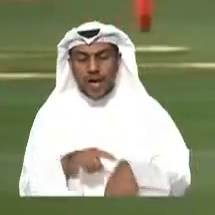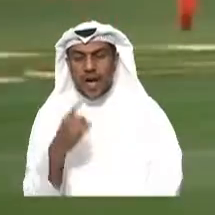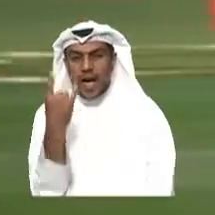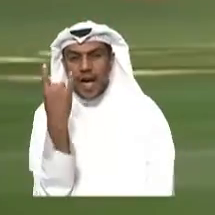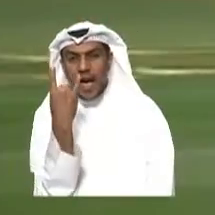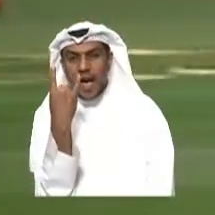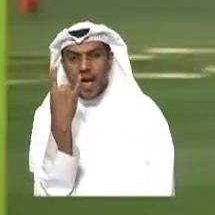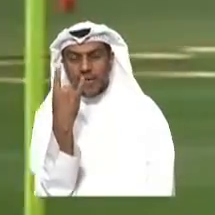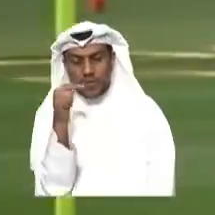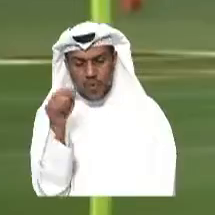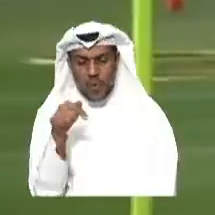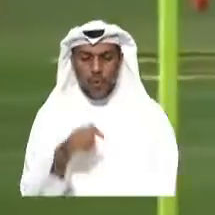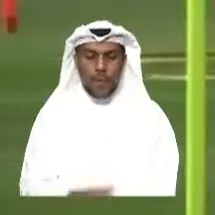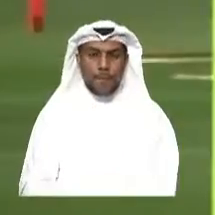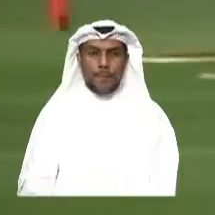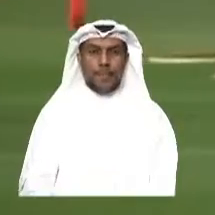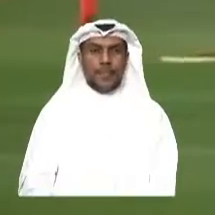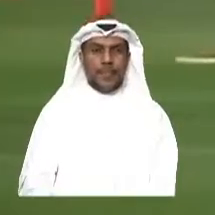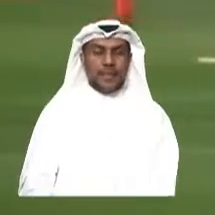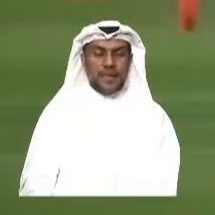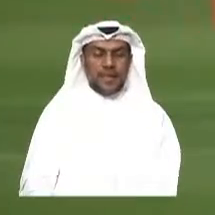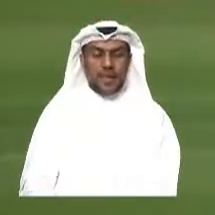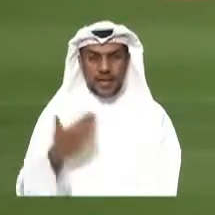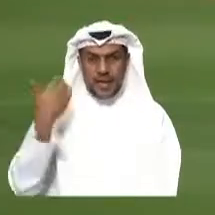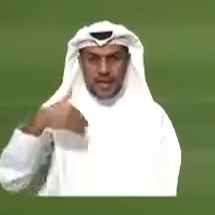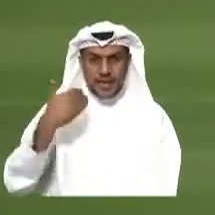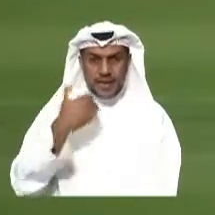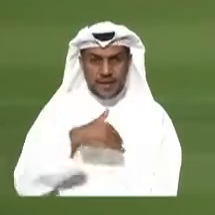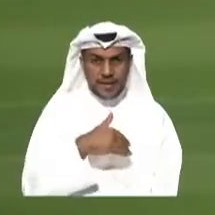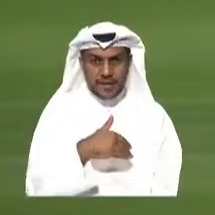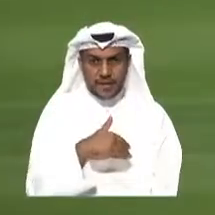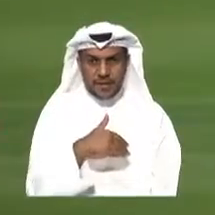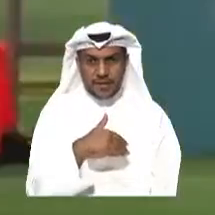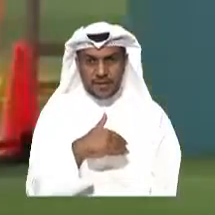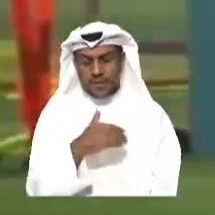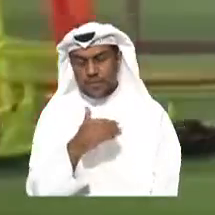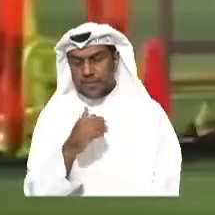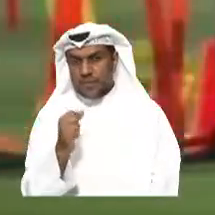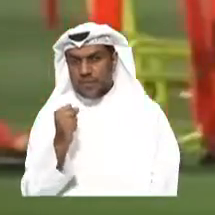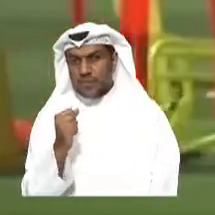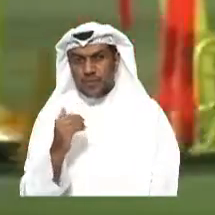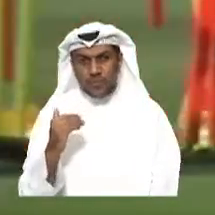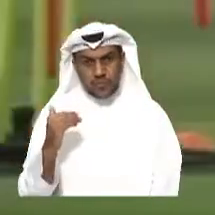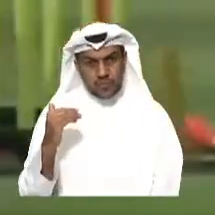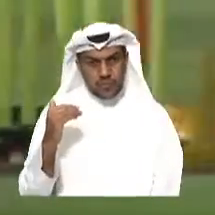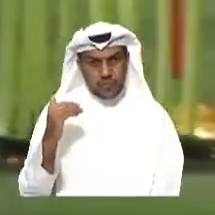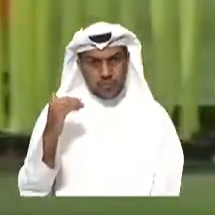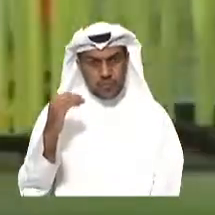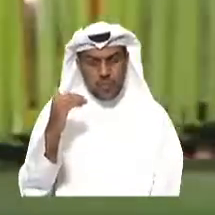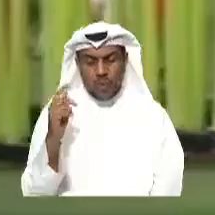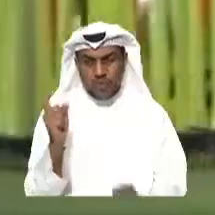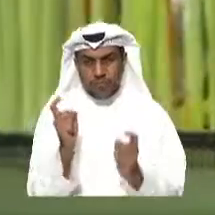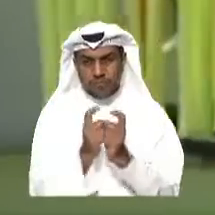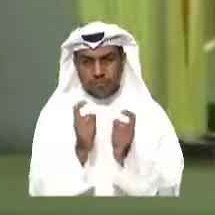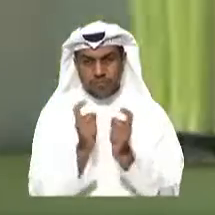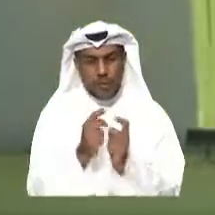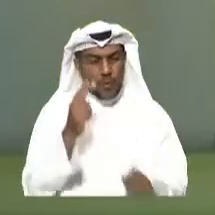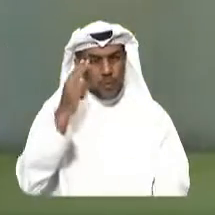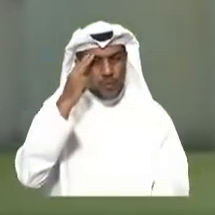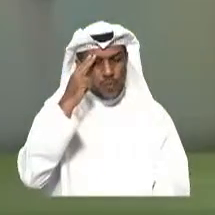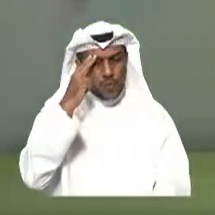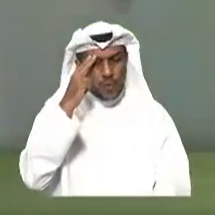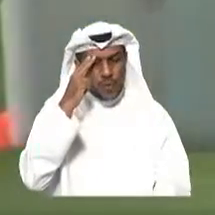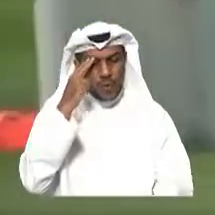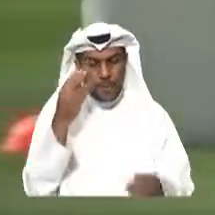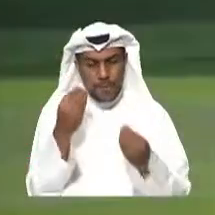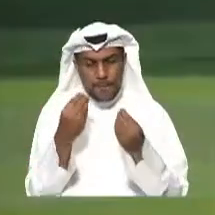مساءا وتاهل منتخب الارجنتين للدور الثمن النهائي بعد ان خسر مواجهه الاولى امام المنتخب السعودي